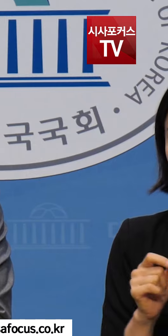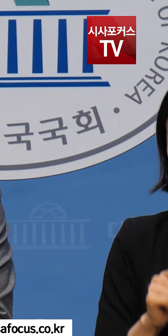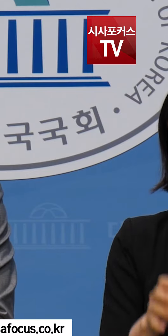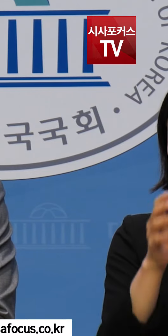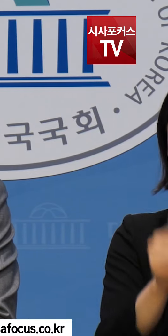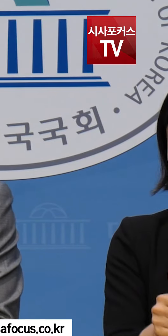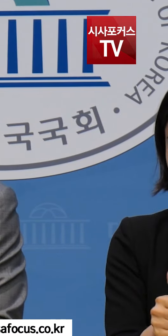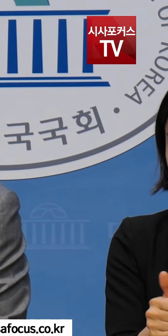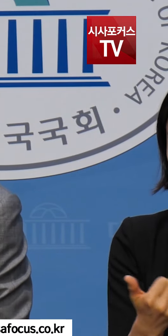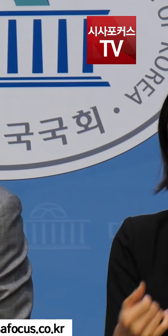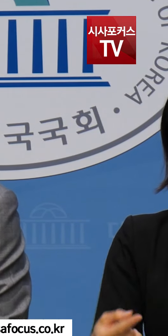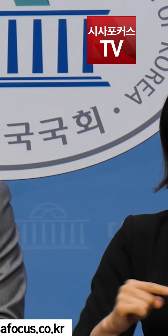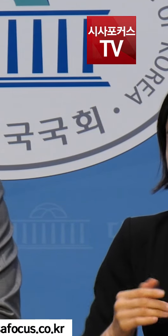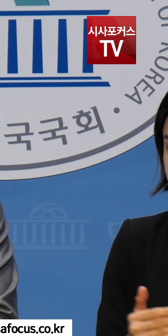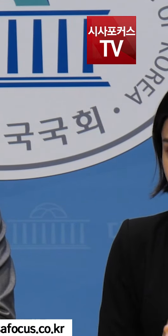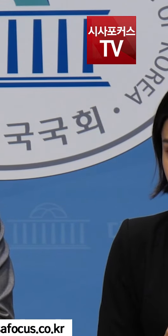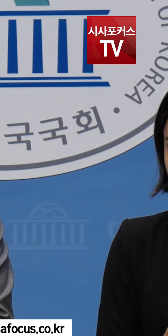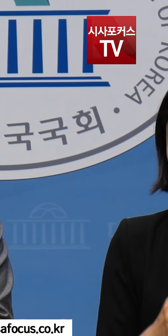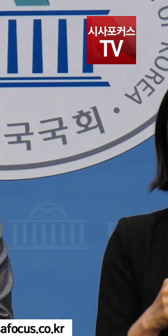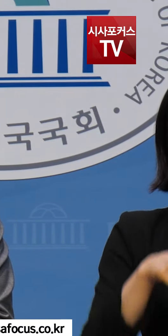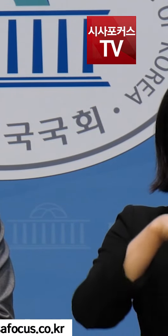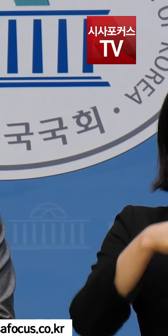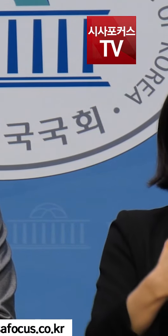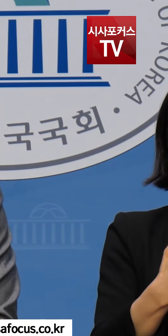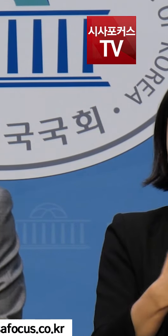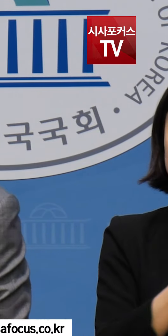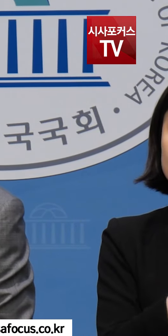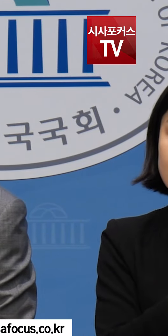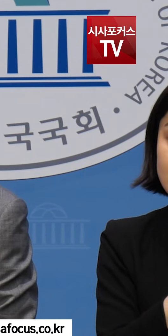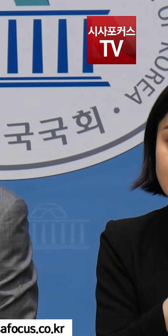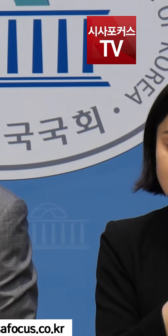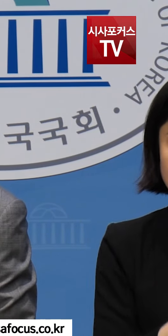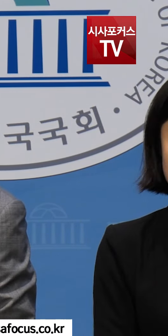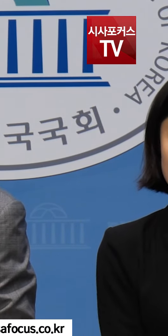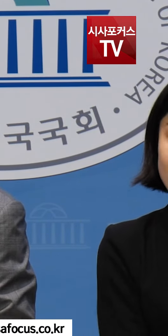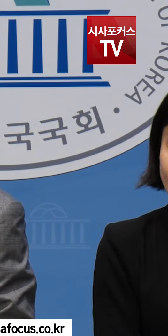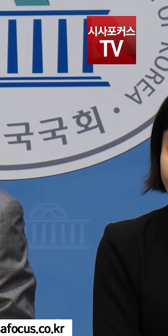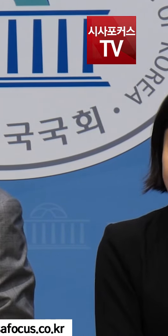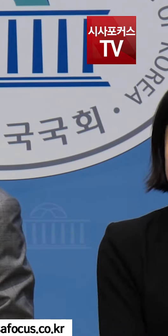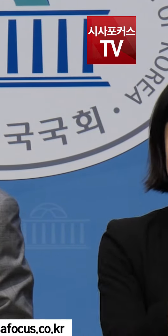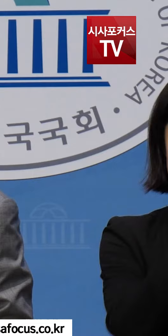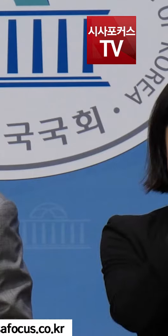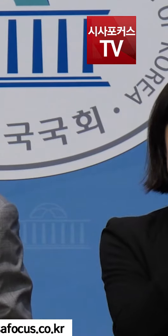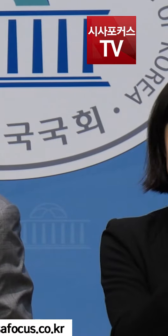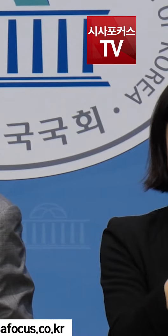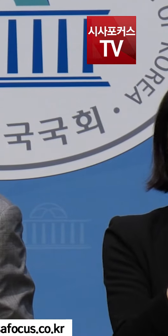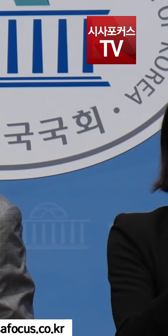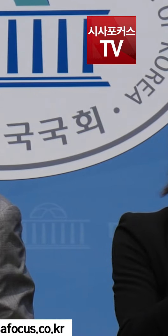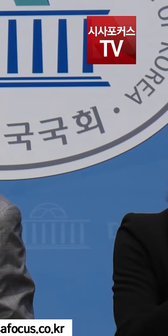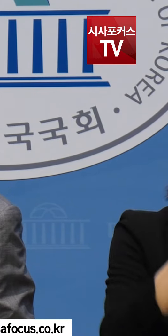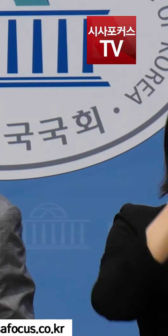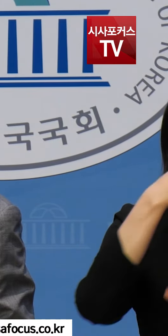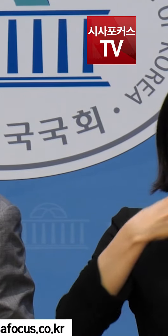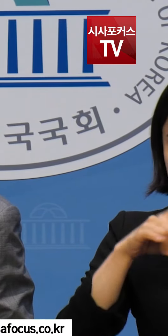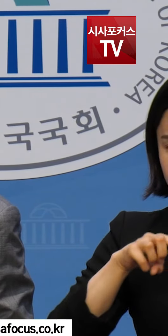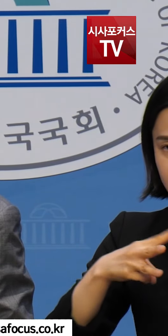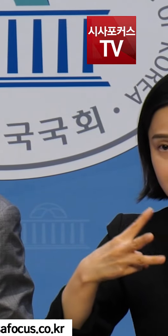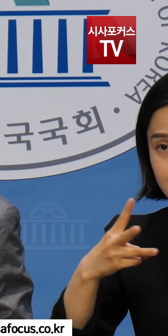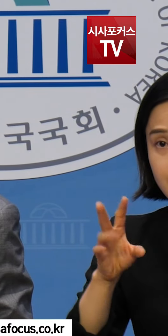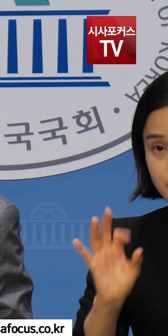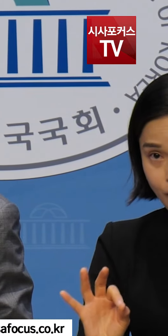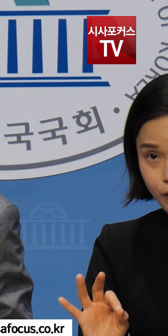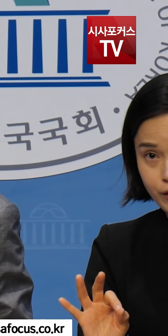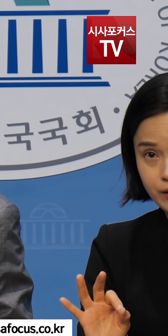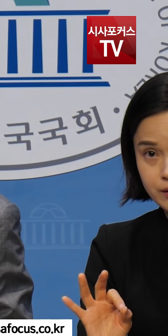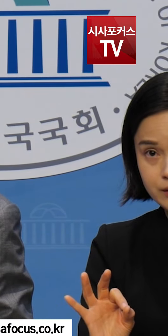지부장이십니다. 그리고 여기에 군의원님들, 군의회 우리 박안나 부의장님, 그리고 이태련 의원님, 성종태 위원장님,